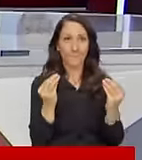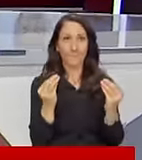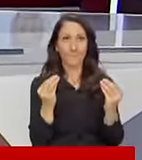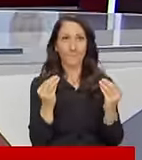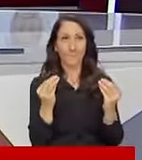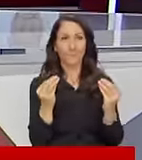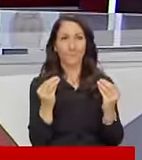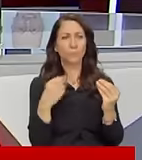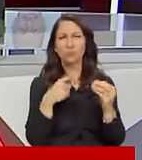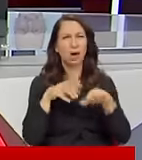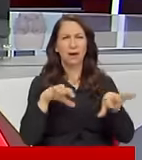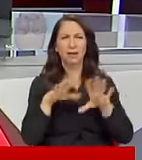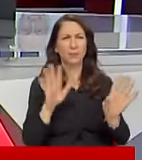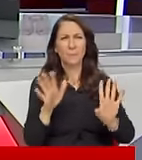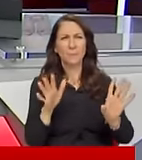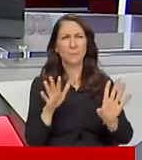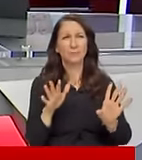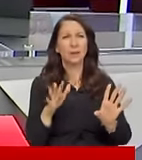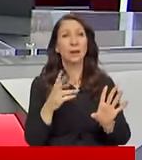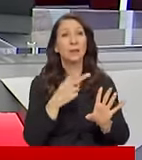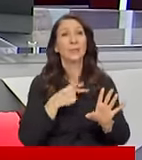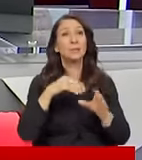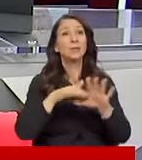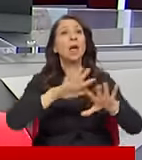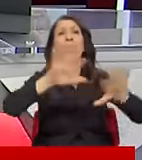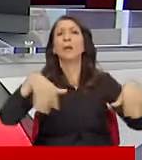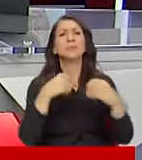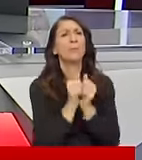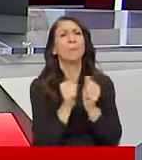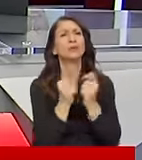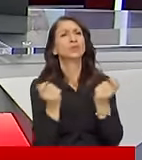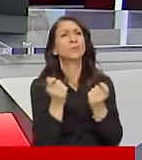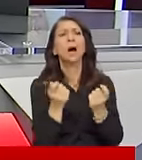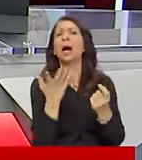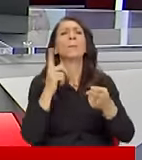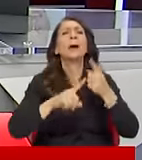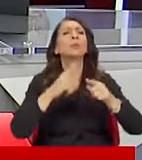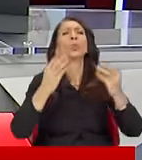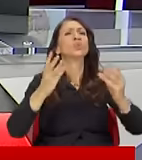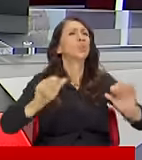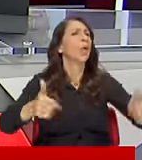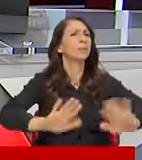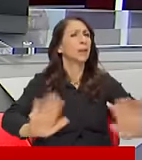şunu ayırt etmem. Yani belediyemiz hepsiyle bir çalışalım. Hangi parti olursa olsun.